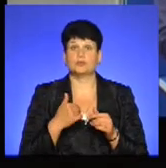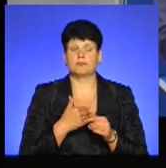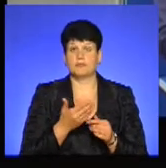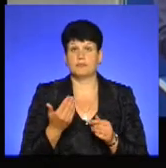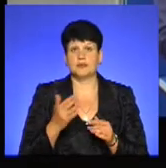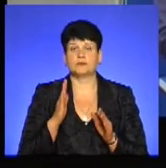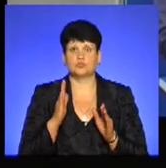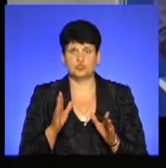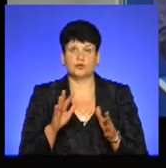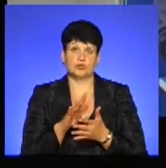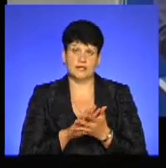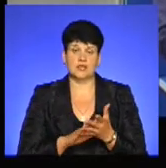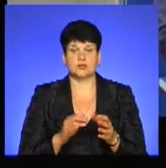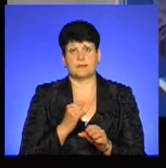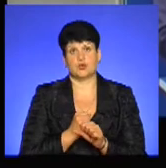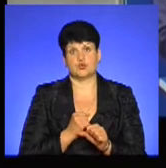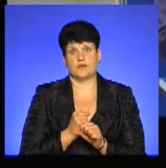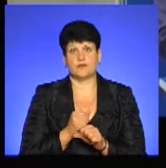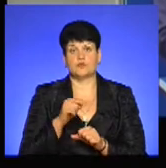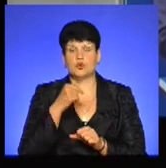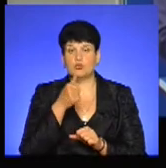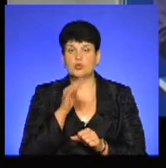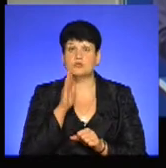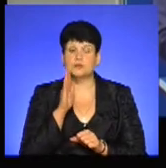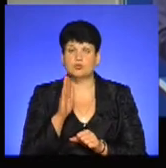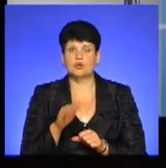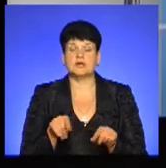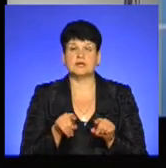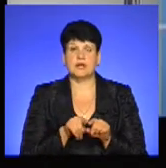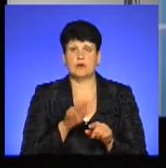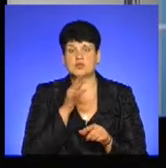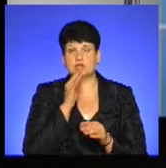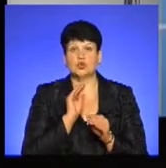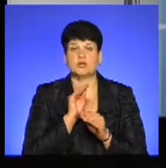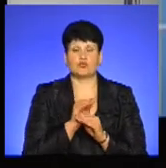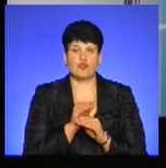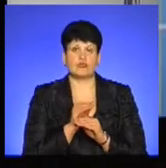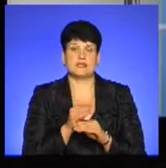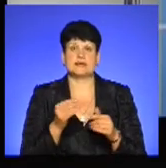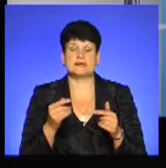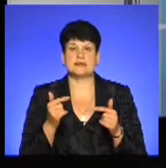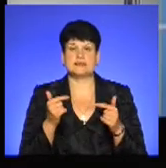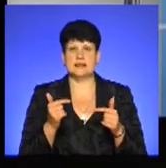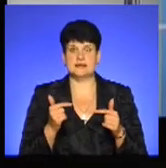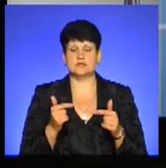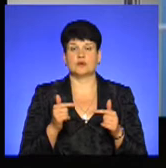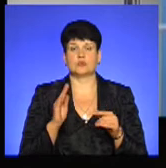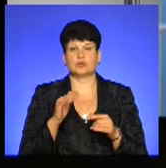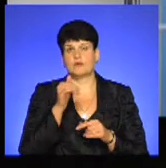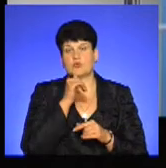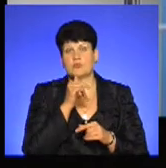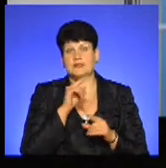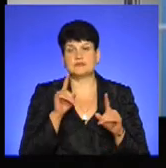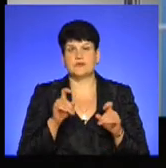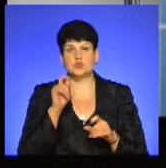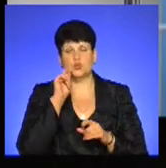ними далі працювати. В цьому році буде також під час додаткової сесії апробовано тестування з